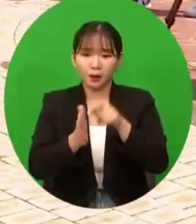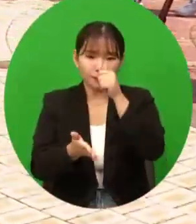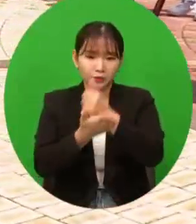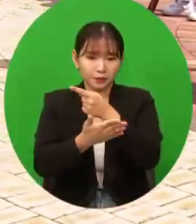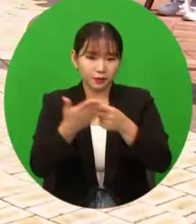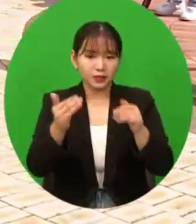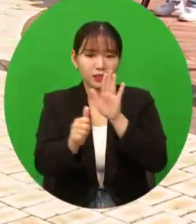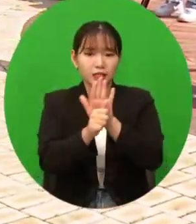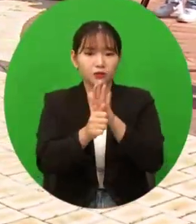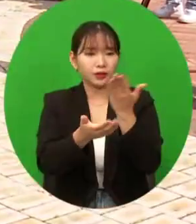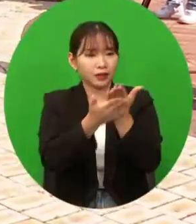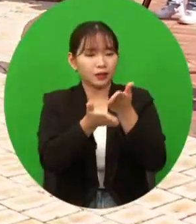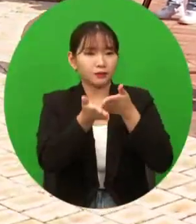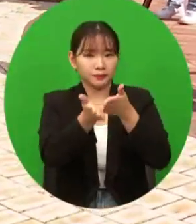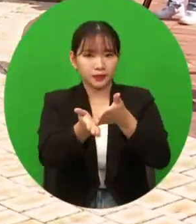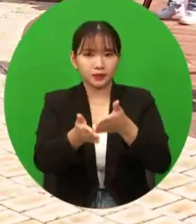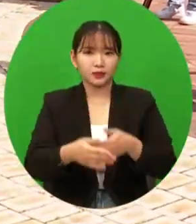범죄 피해자 지원을 의뢰했습니다